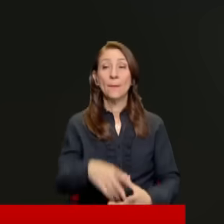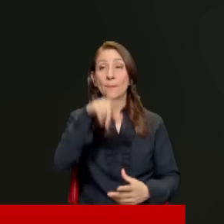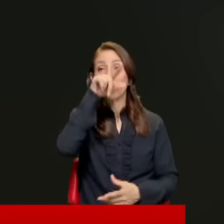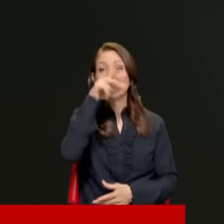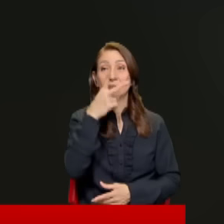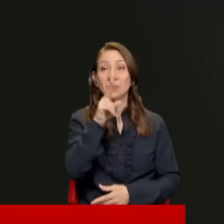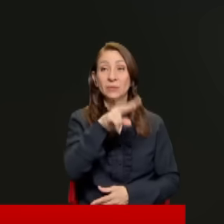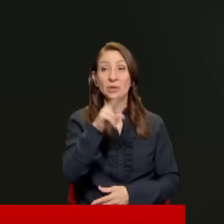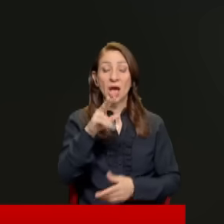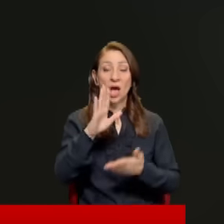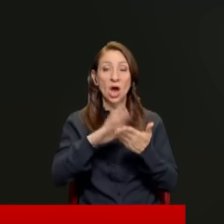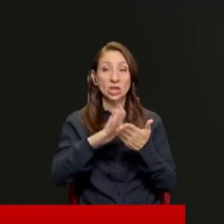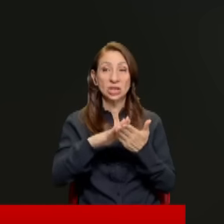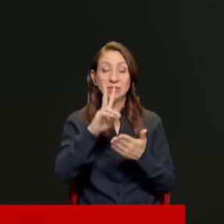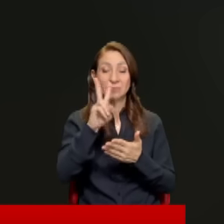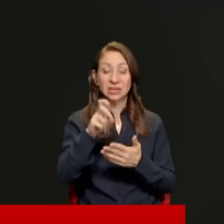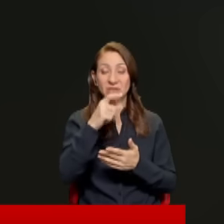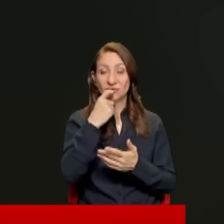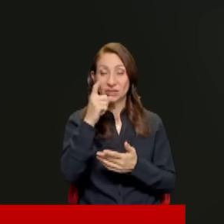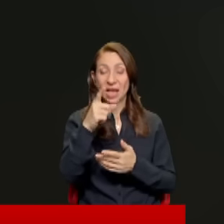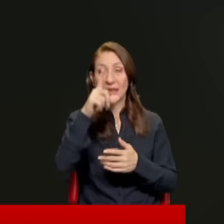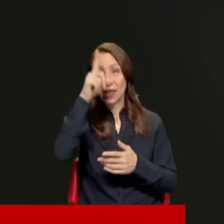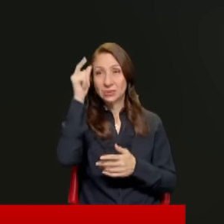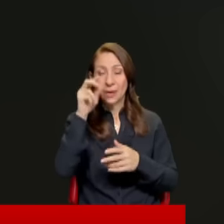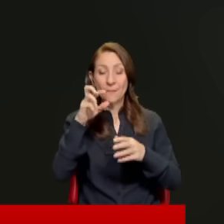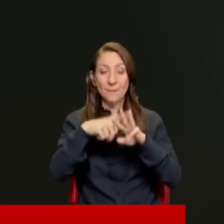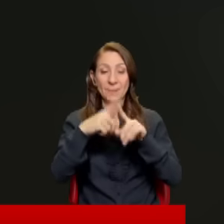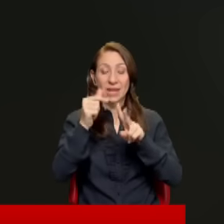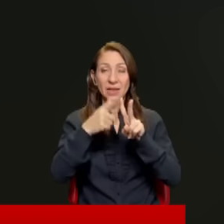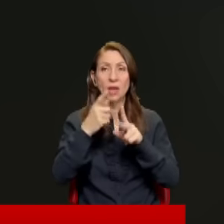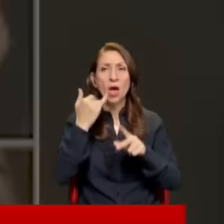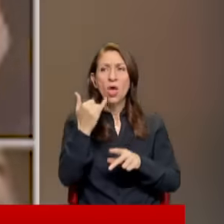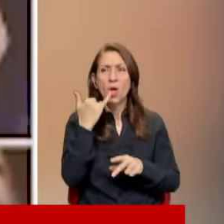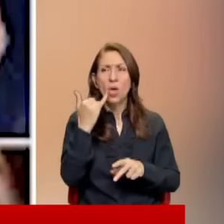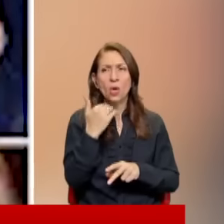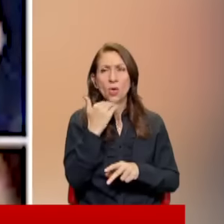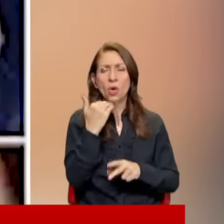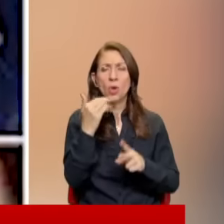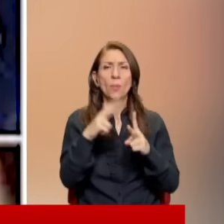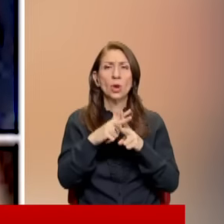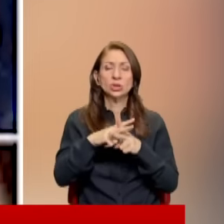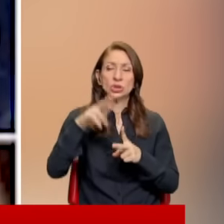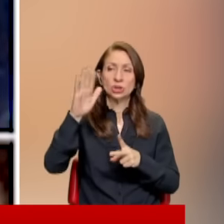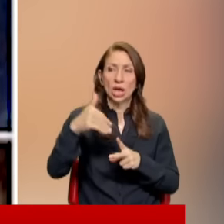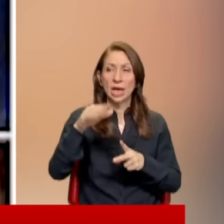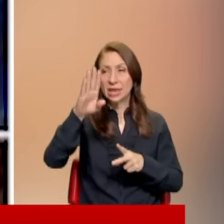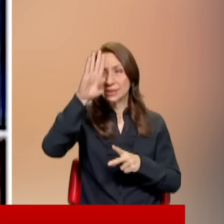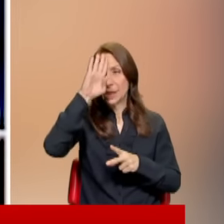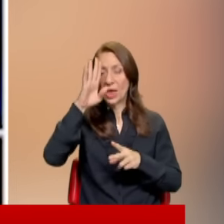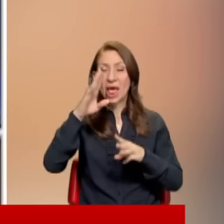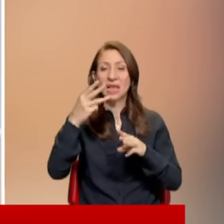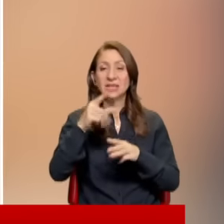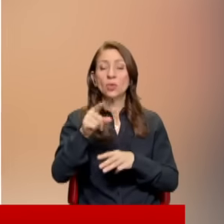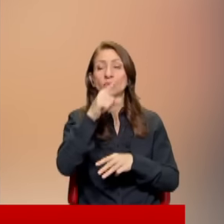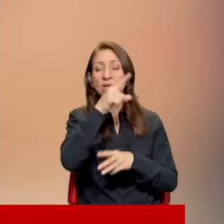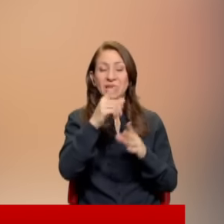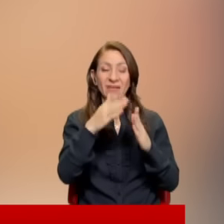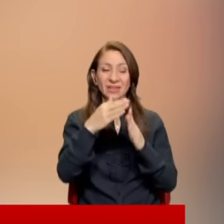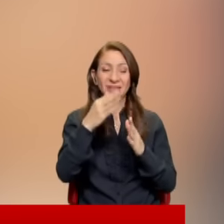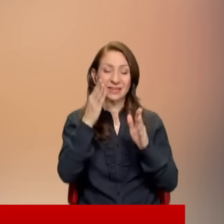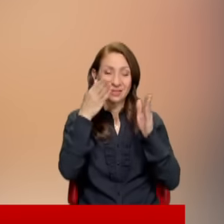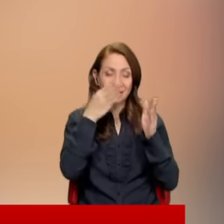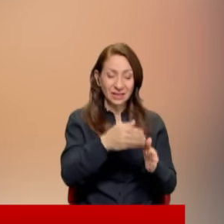2022'de Arkadaşları 28 yaşındaki hemşire Pelin köksal'a ulaşamadı polis çağrıldı İstanbul Esenyurt'taki dairesine